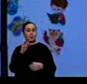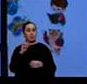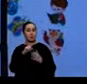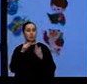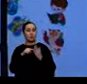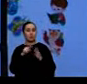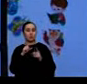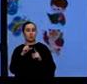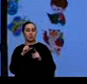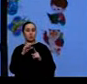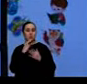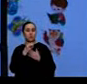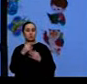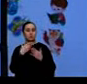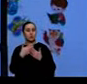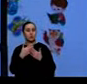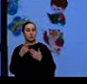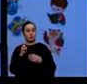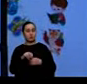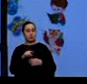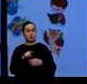сўроғига жавоб бўладиган сўзлардан мисол келтиринг.